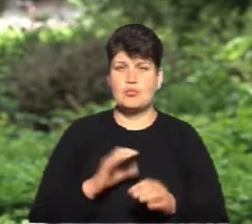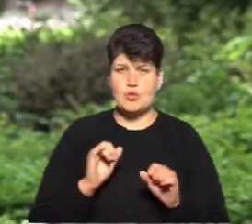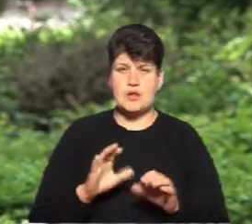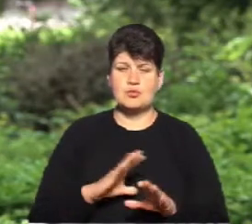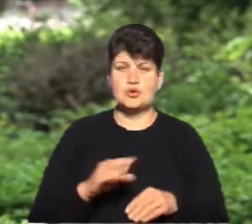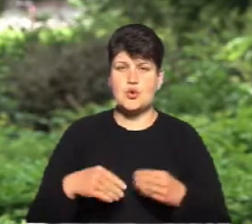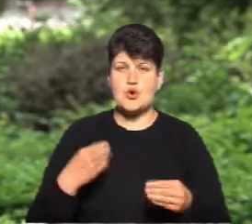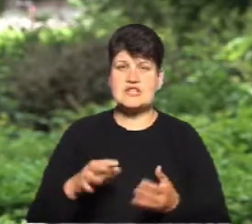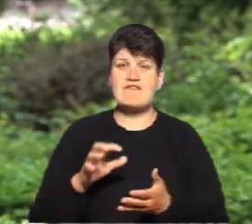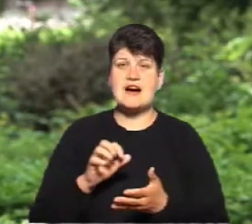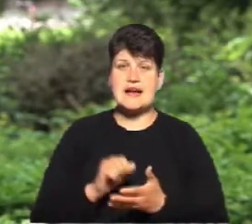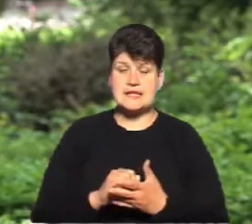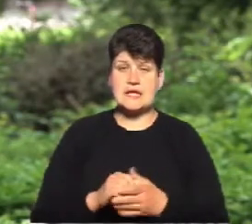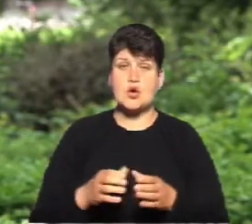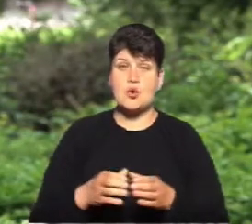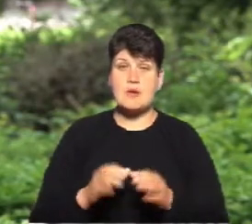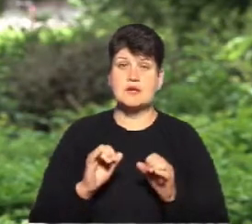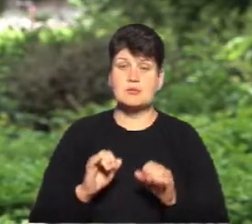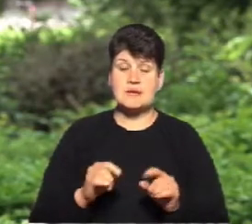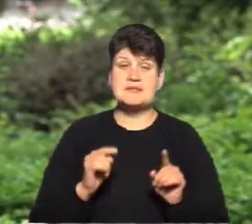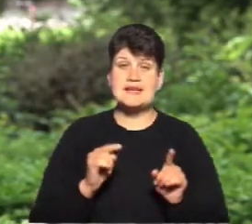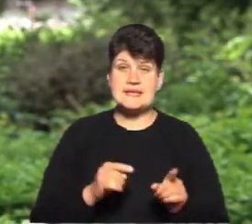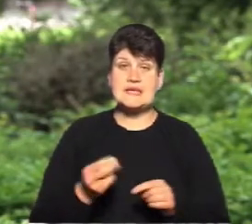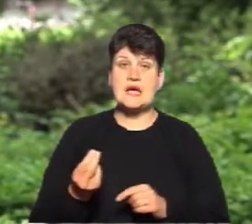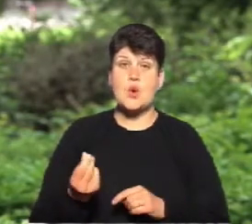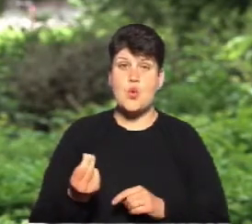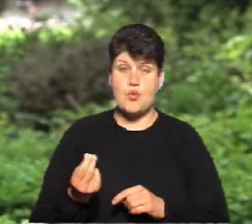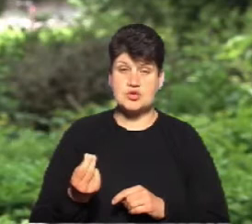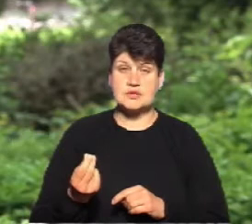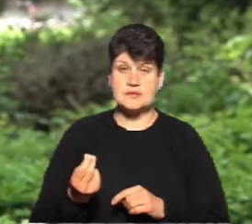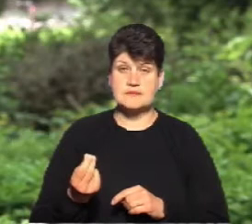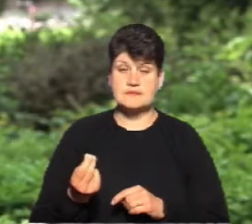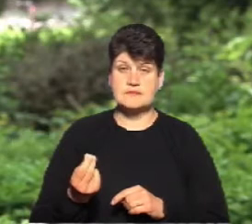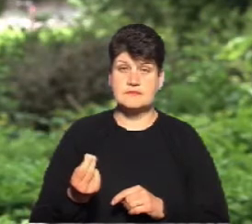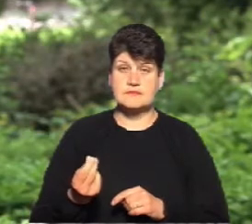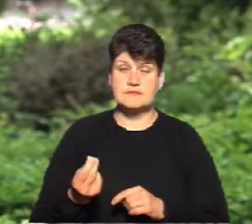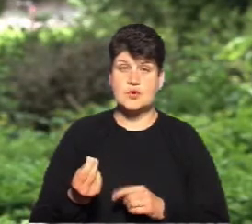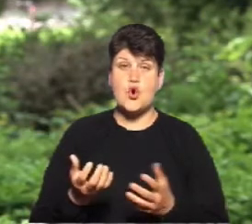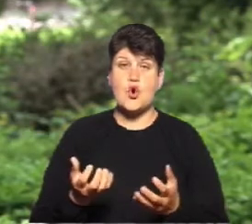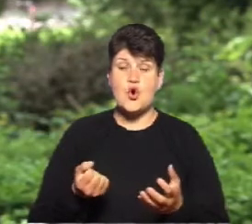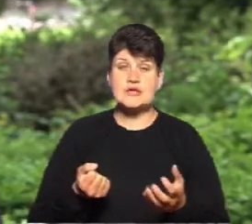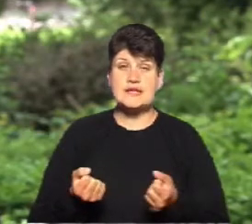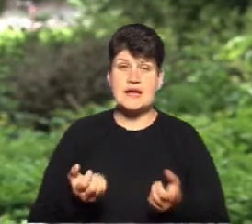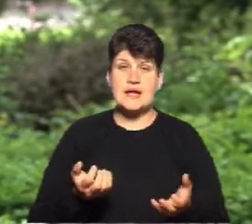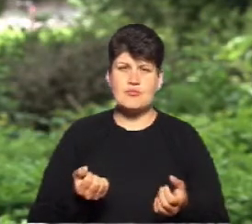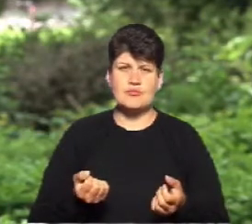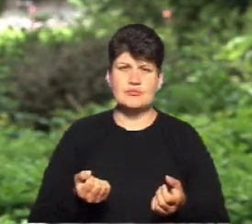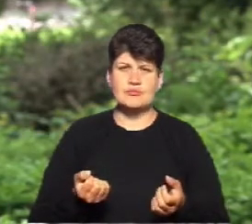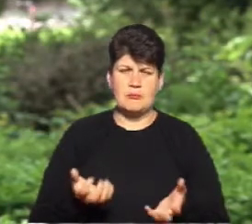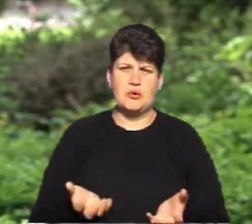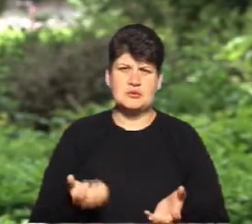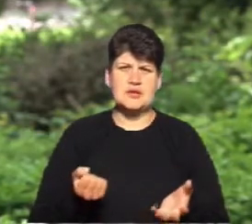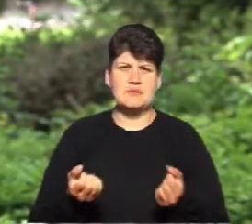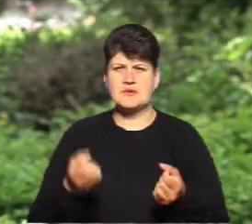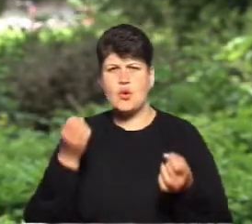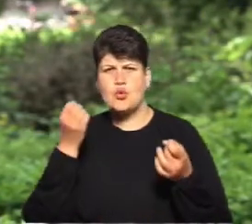оренду, і громада могла тільки б за ті кошти, скажімо так, утримувати всі свої галузі, культуру, освіту,